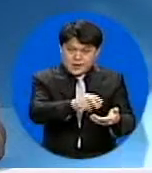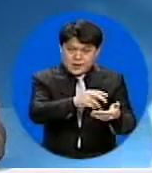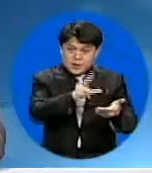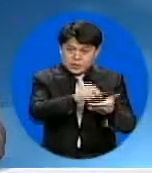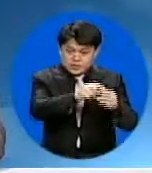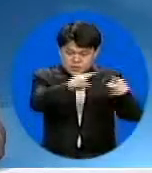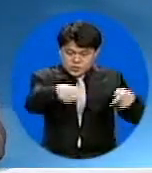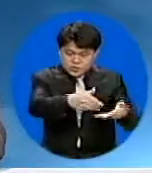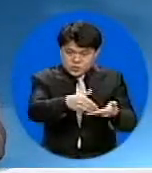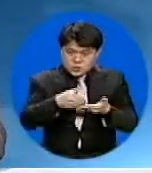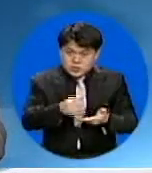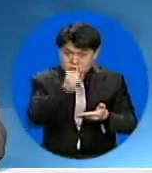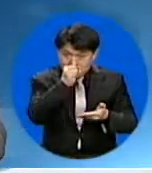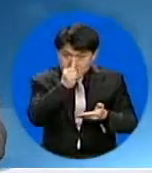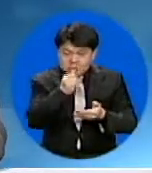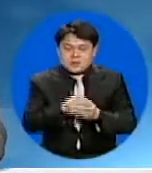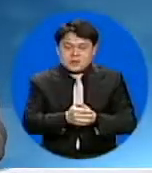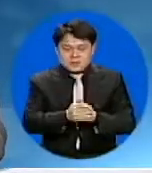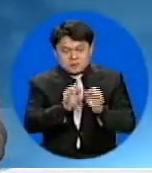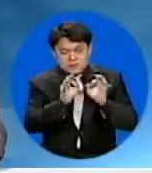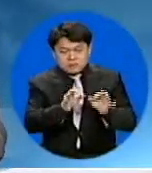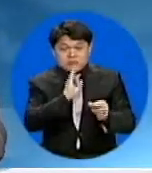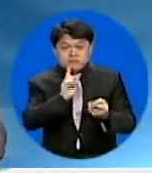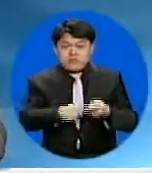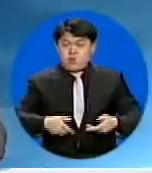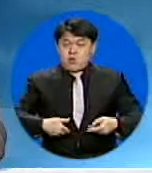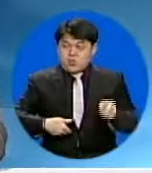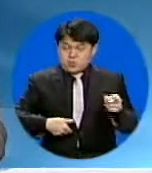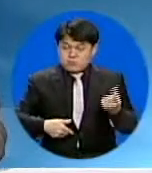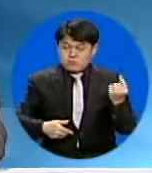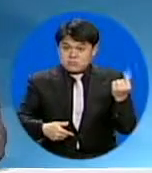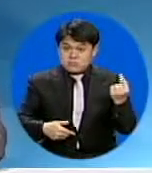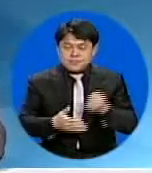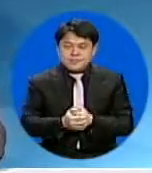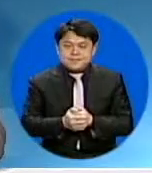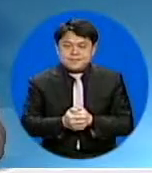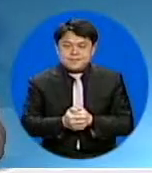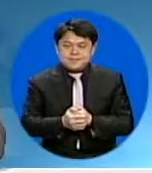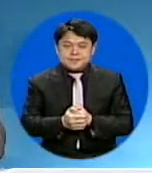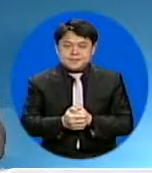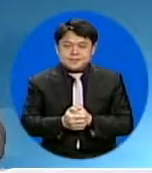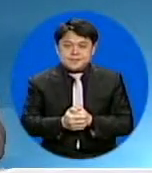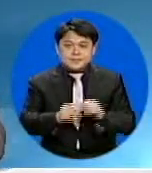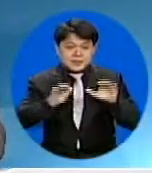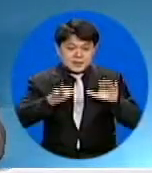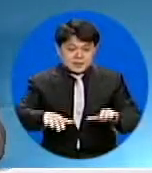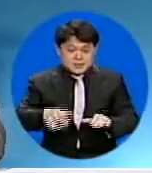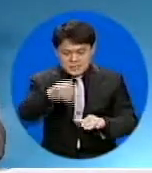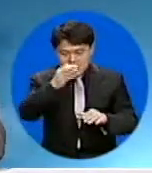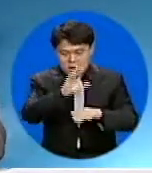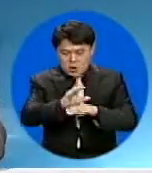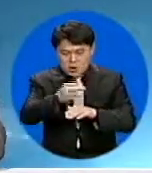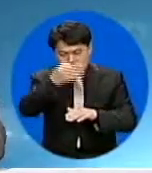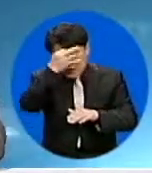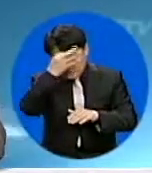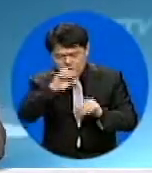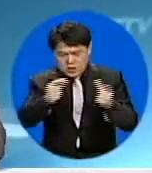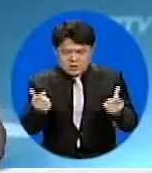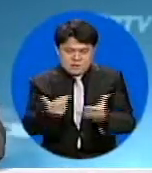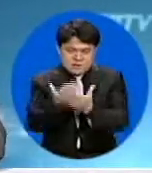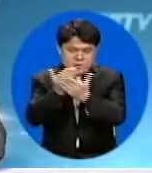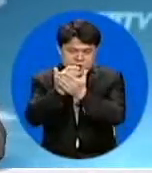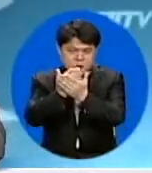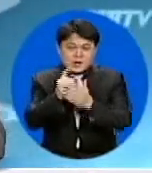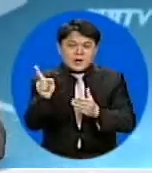시험 등에서 이제 제공을 네. 하고 있는데 이런 점들은 당연히 이제 꼭 필요한 것 같습니다. 문명의 발전이라는 것이 어떻게 보면 이 차별